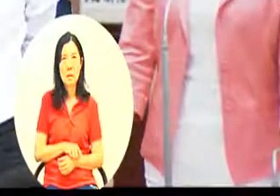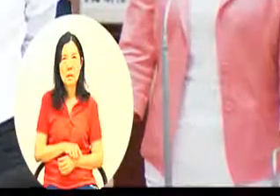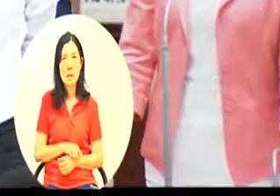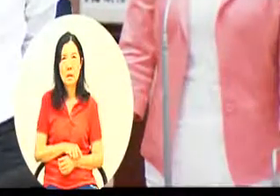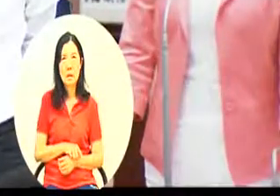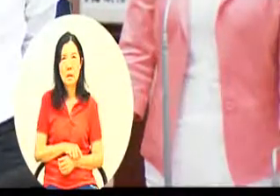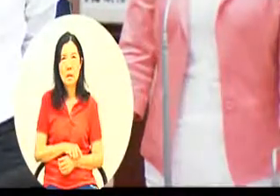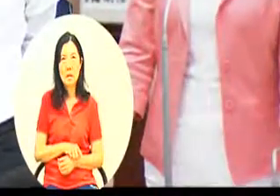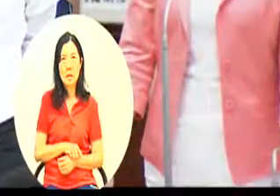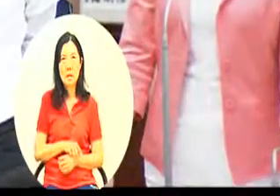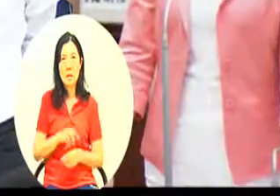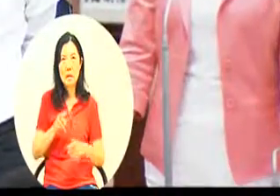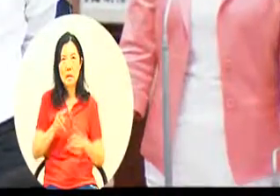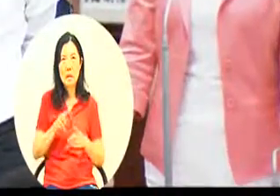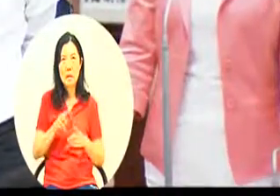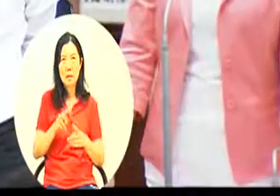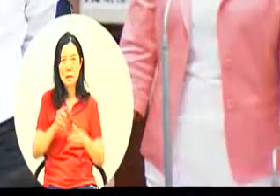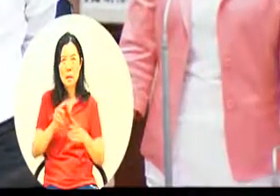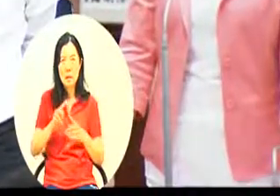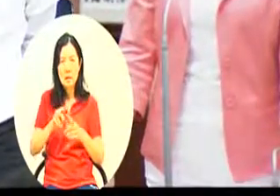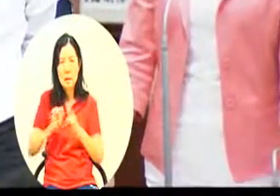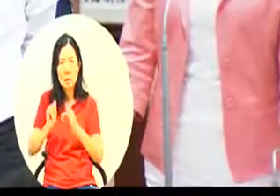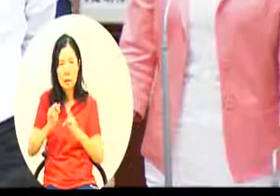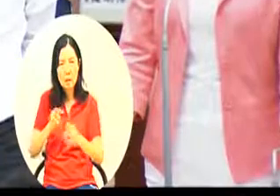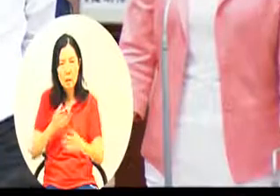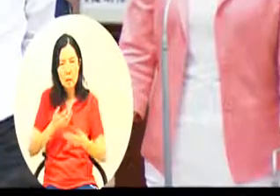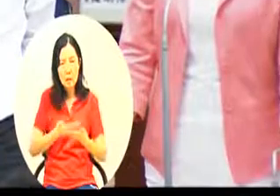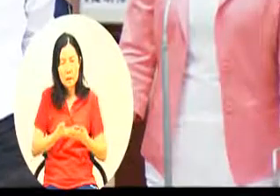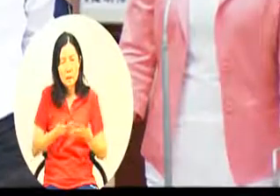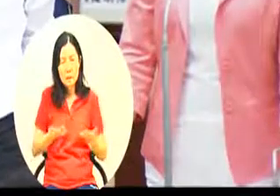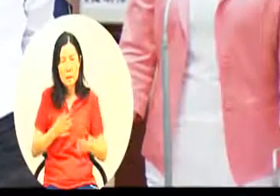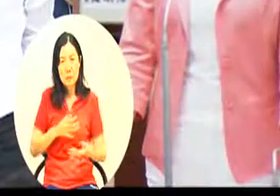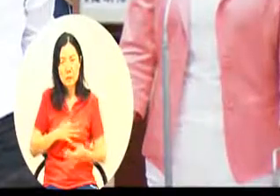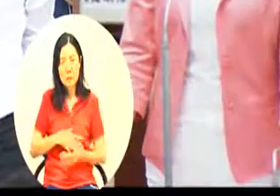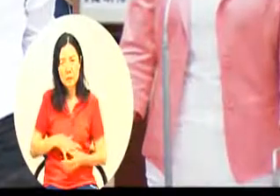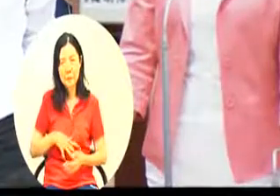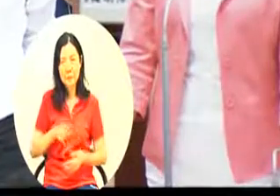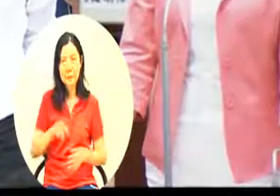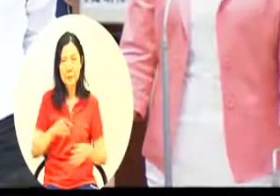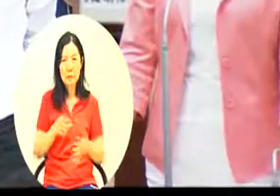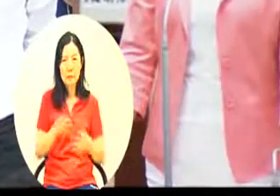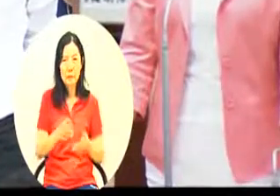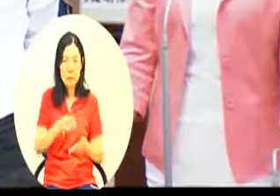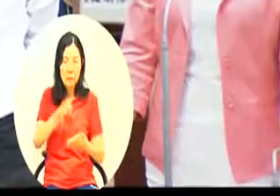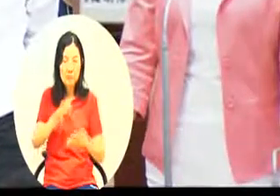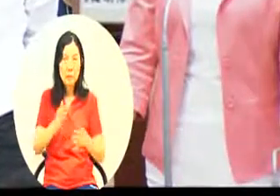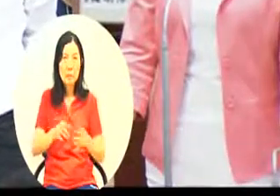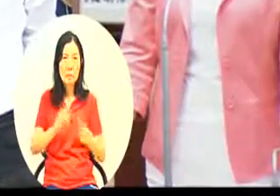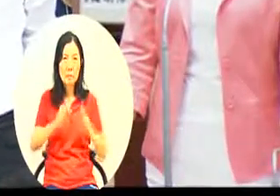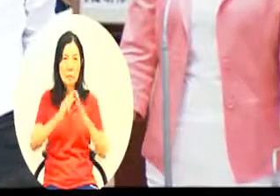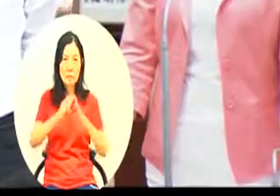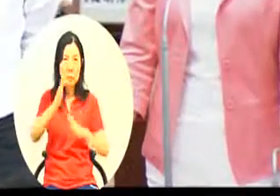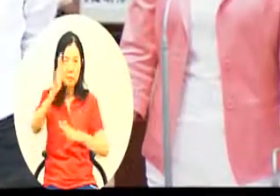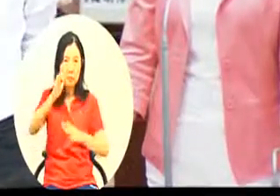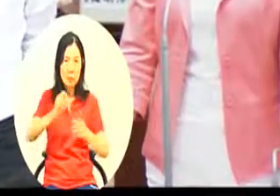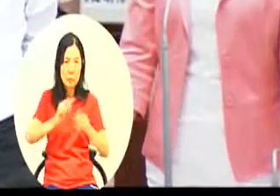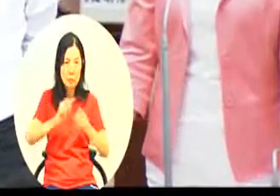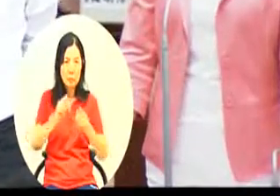好小老百姓呢，真的是很无奈。那我刚提到的一个重点，我们市府怎么去规划他们类